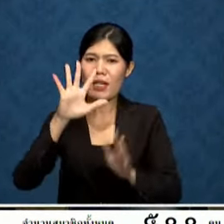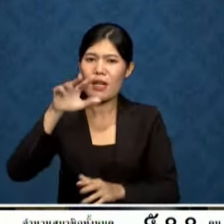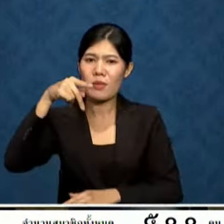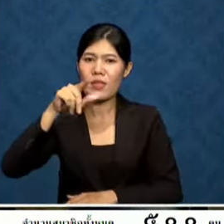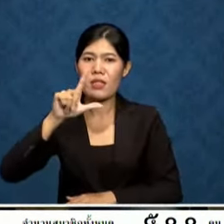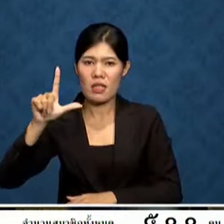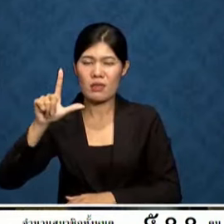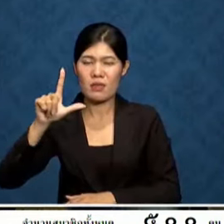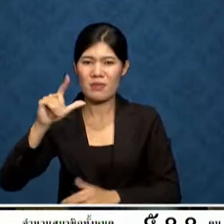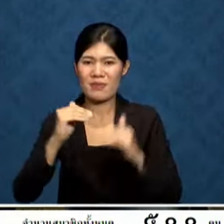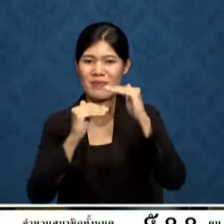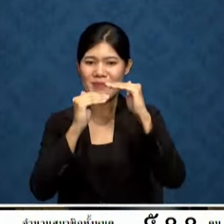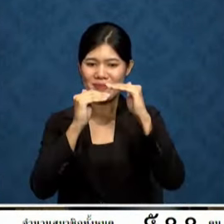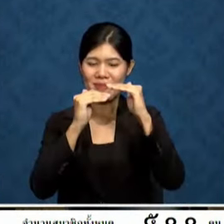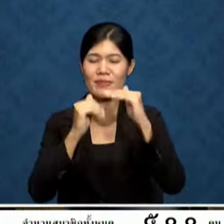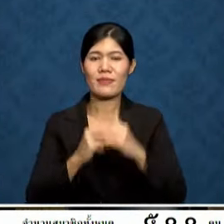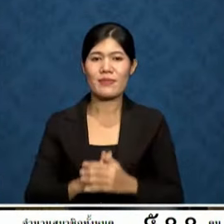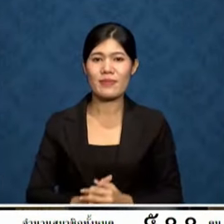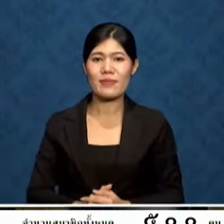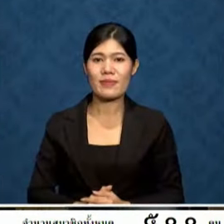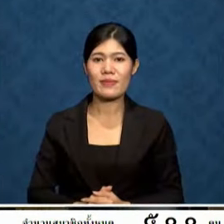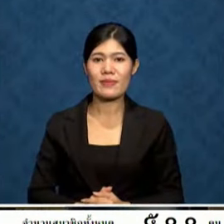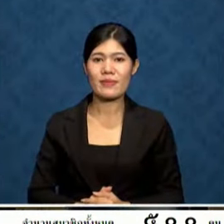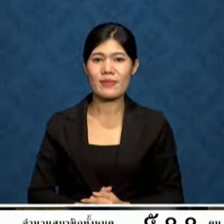บาทเท่านั้นนะ